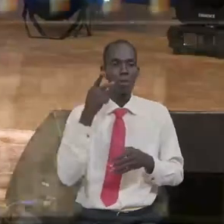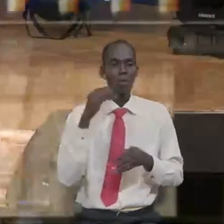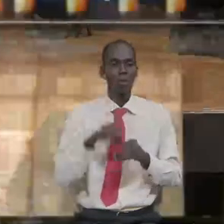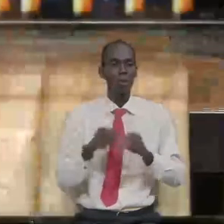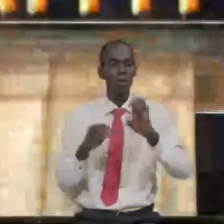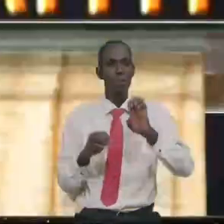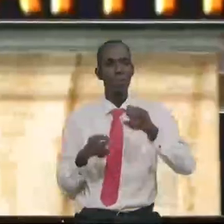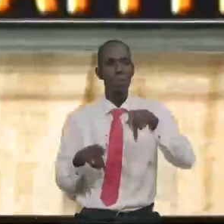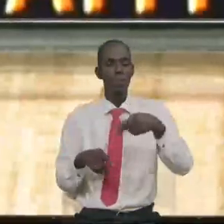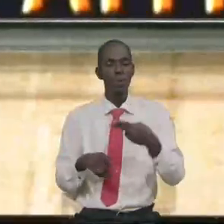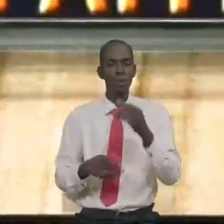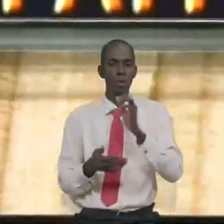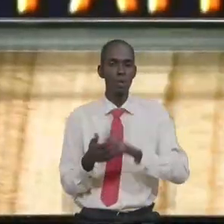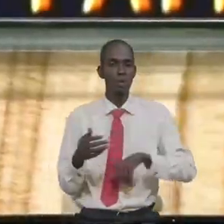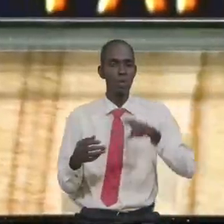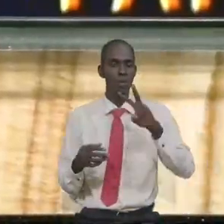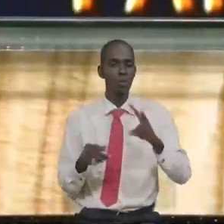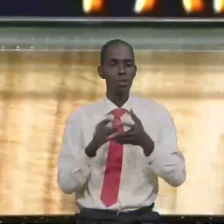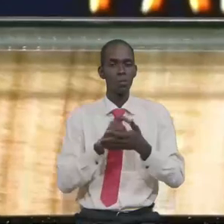Éphésiens chapitre